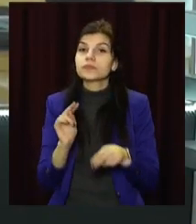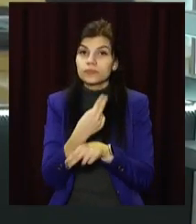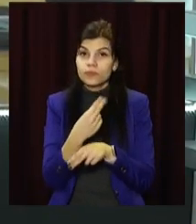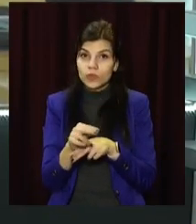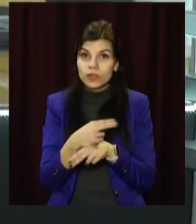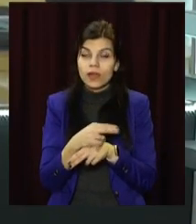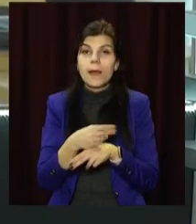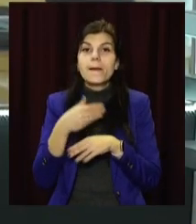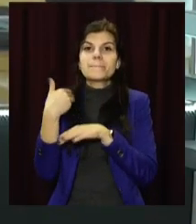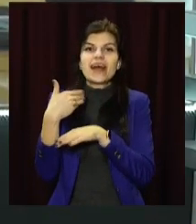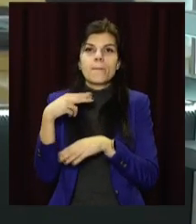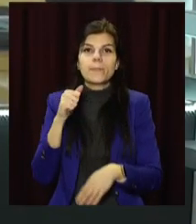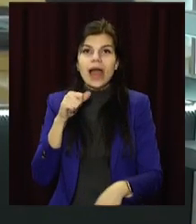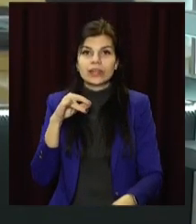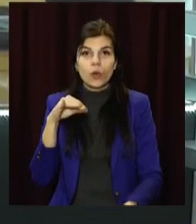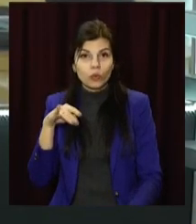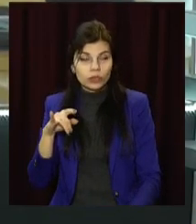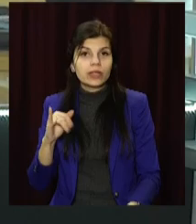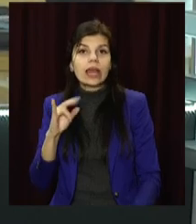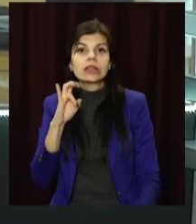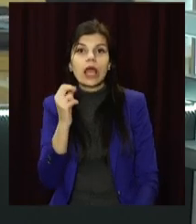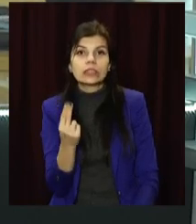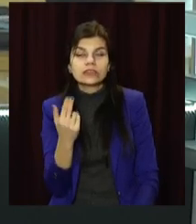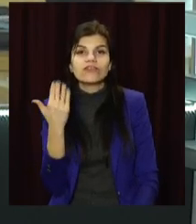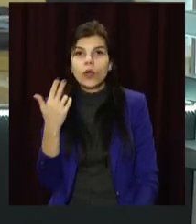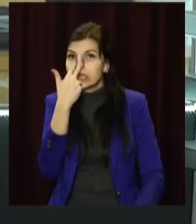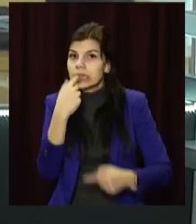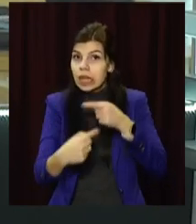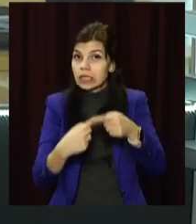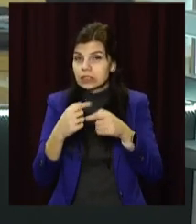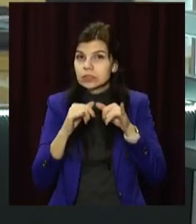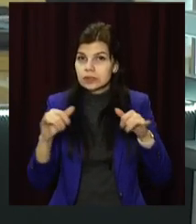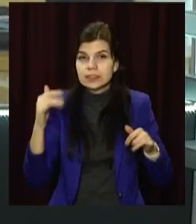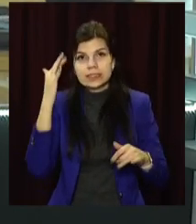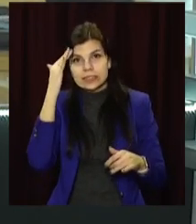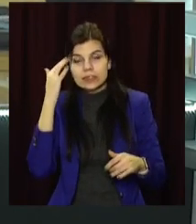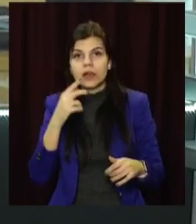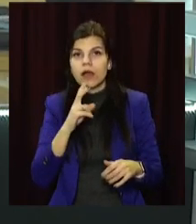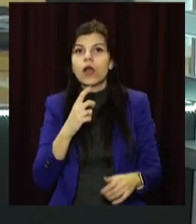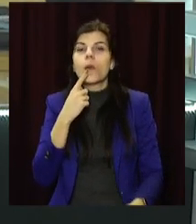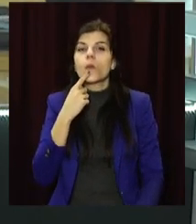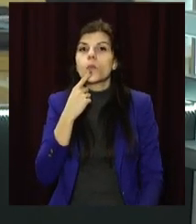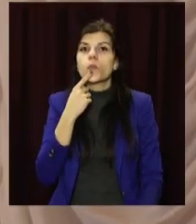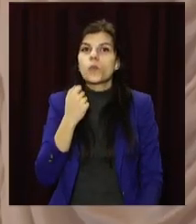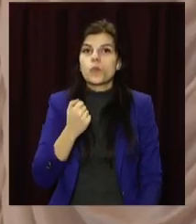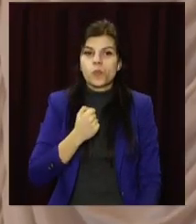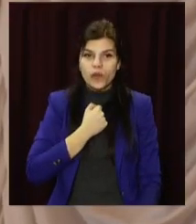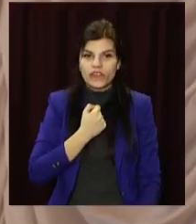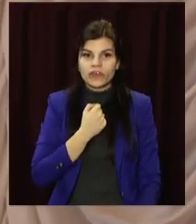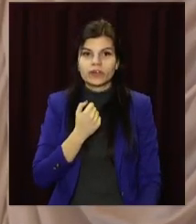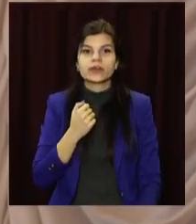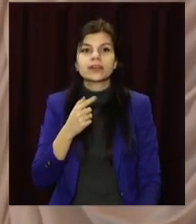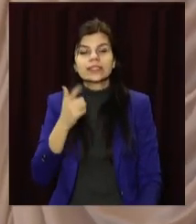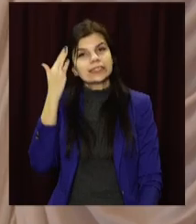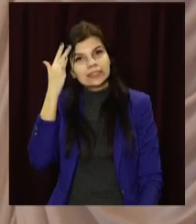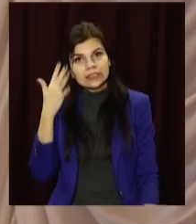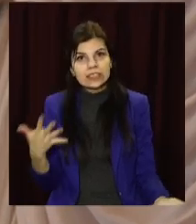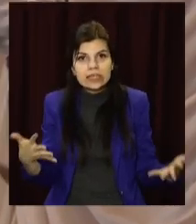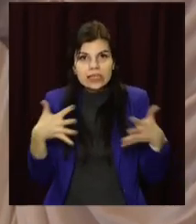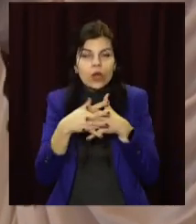Виховуватимуть патріотів і розвиватимуть національні традиції. В Україні створили Асоціацію бойових мистецтв. Ініціатори кажуть, збираються